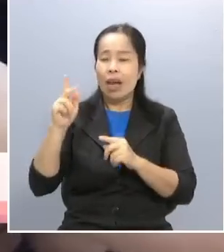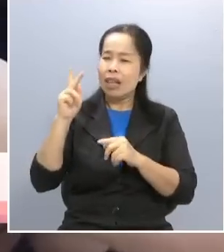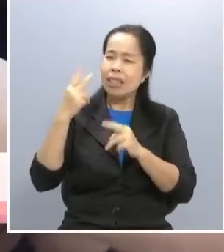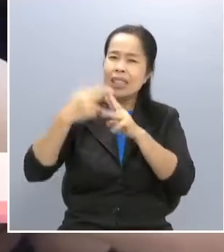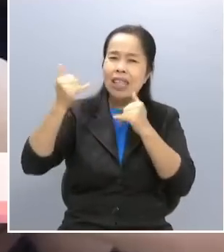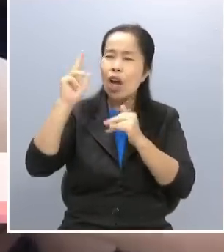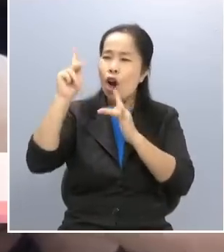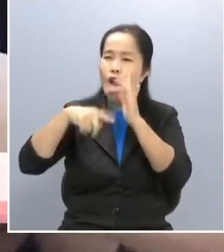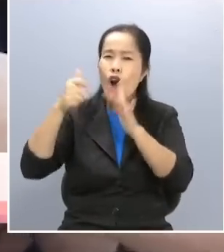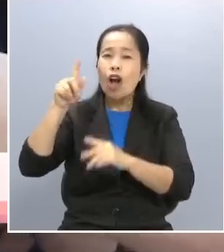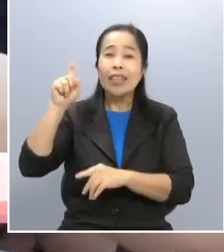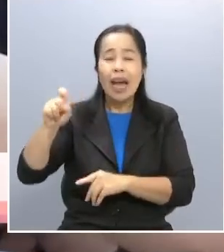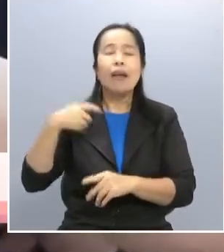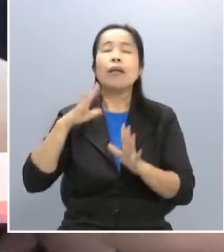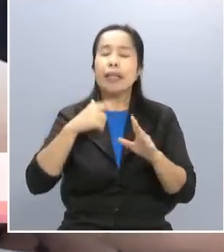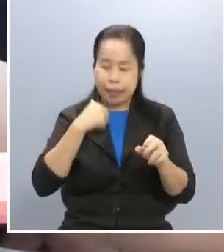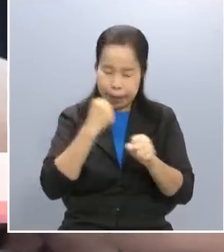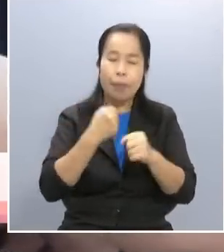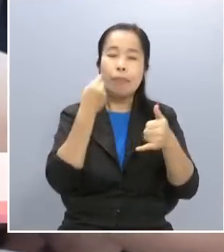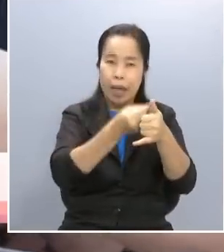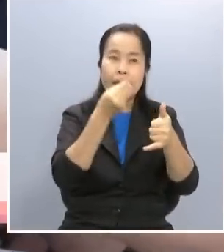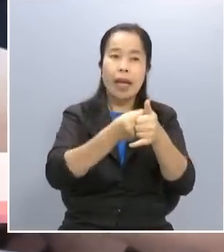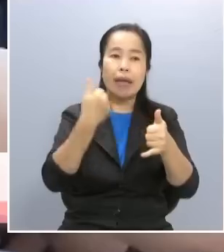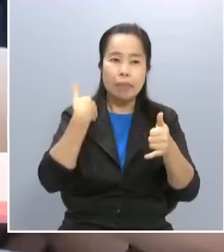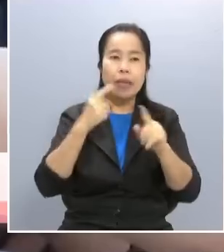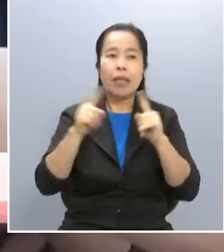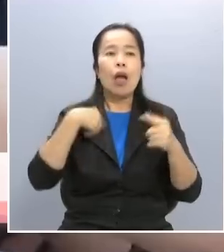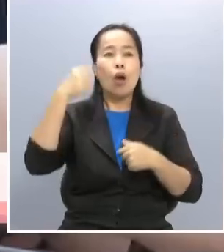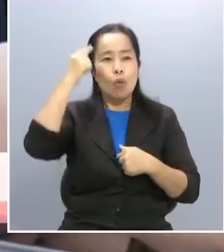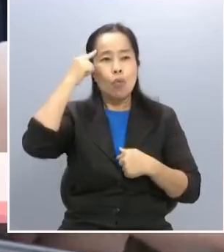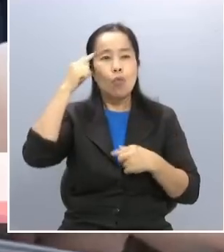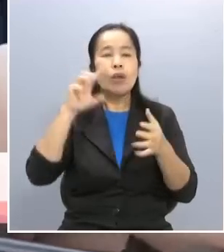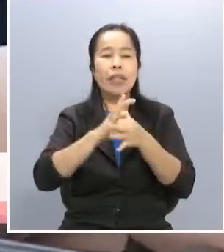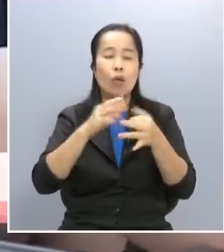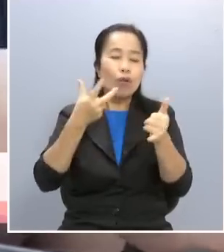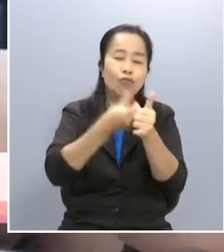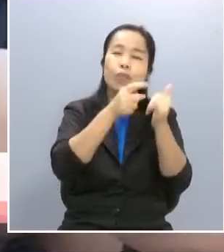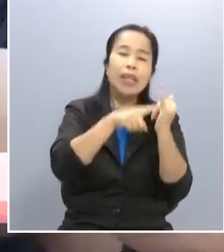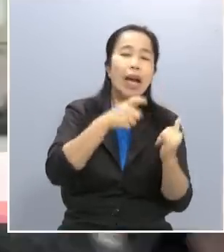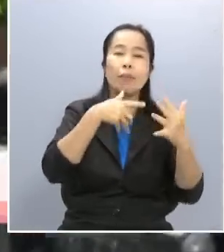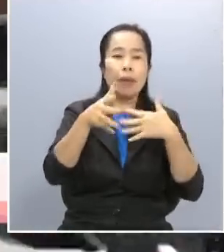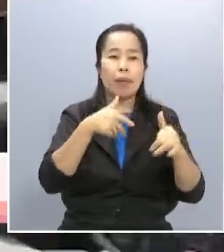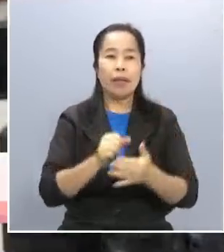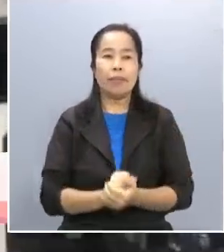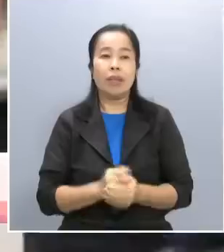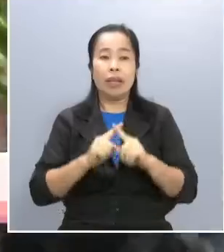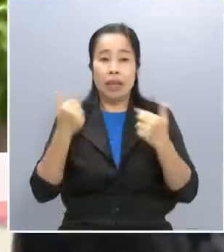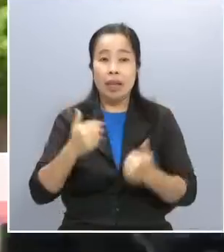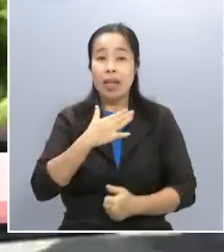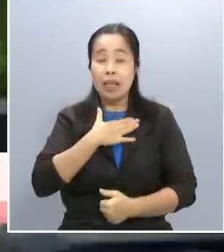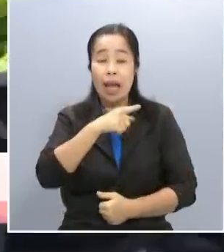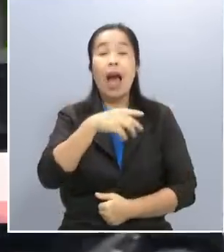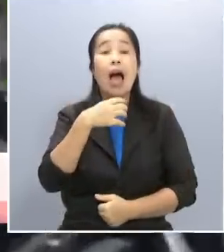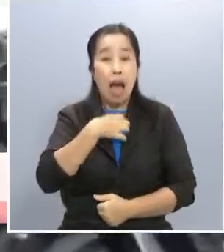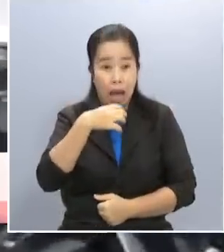ก็ยืนยันว่าจะทำให้ทุกคดีแม้จะมีอัตราโทษถึงประหารชีวิตอย่างไรก็ตามหากแอมต้องการที่